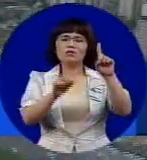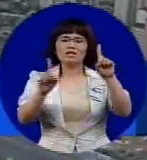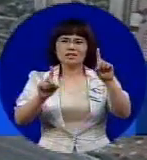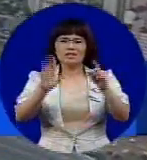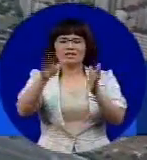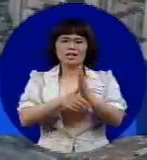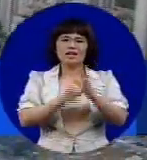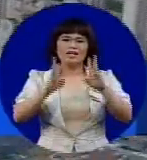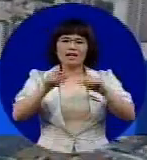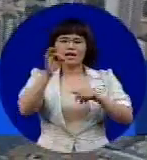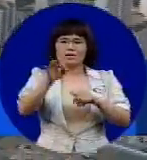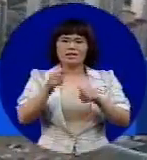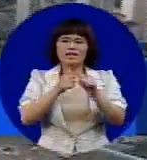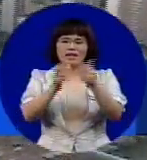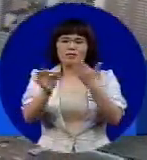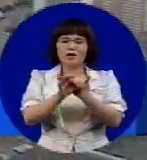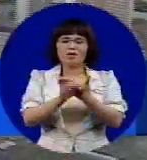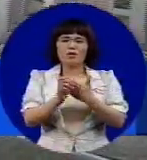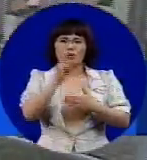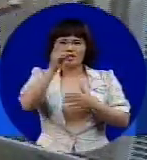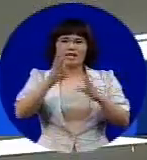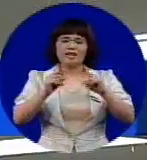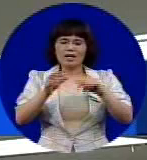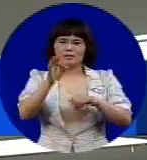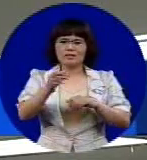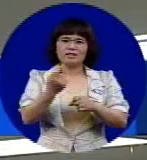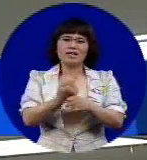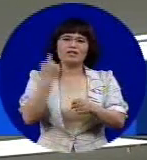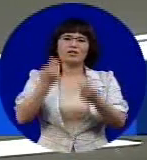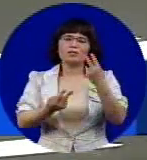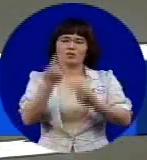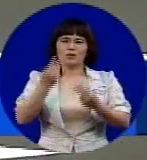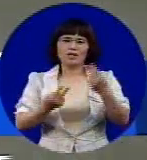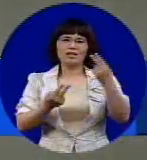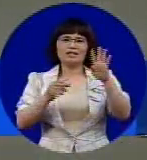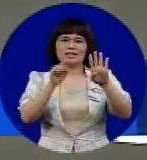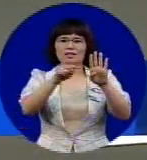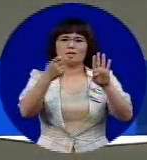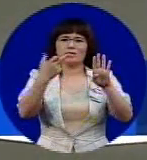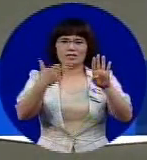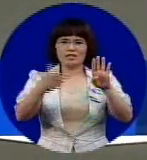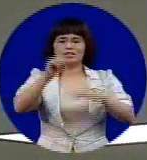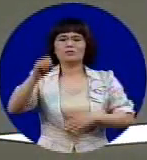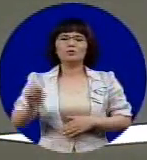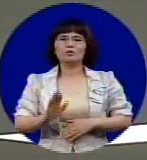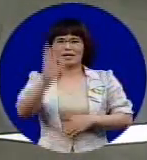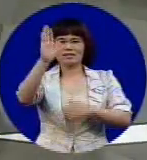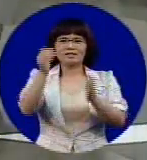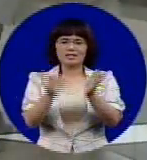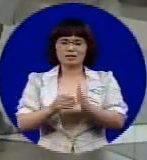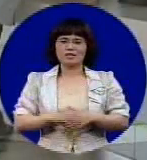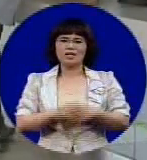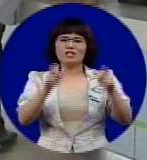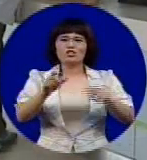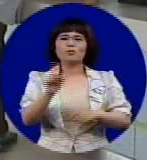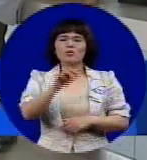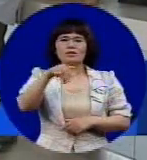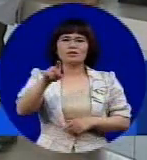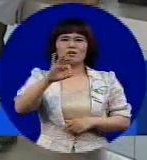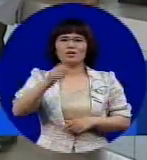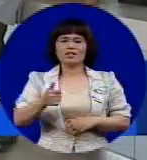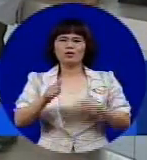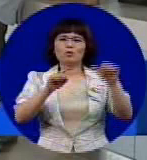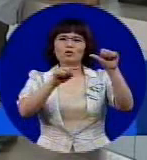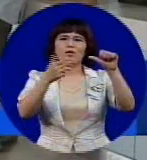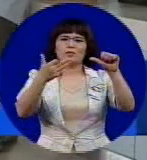1일 기준 개별 공시지가에 따르면 우리시의 땅값은 지난해 대비 평균 4.17% 상승했습니다.